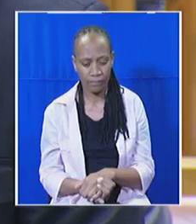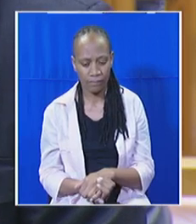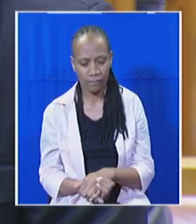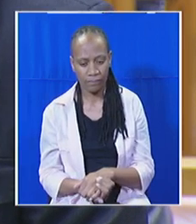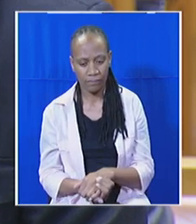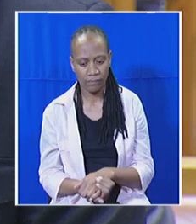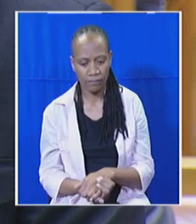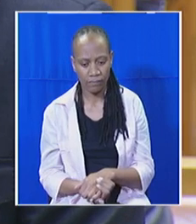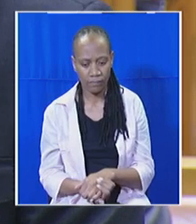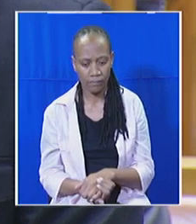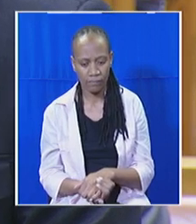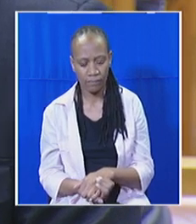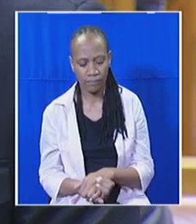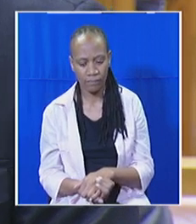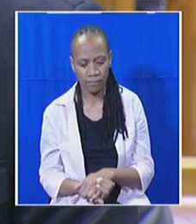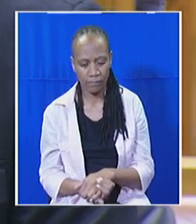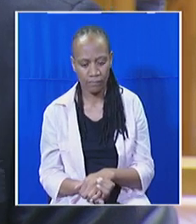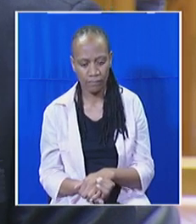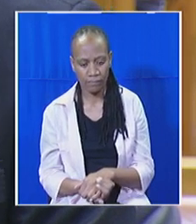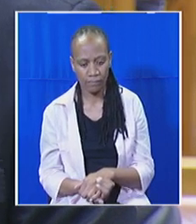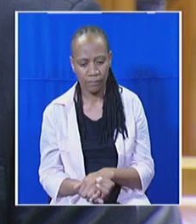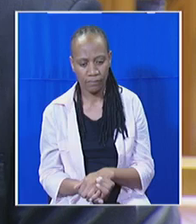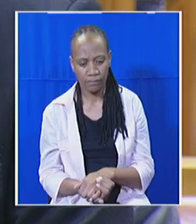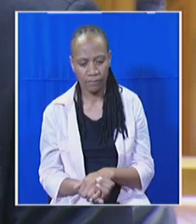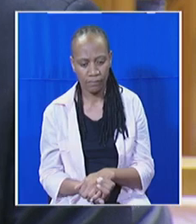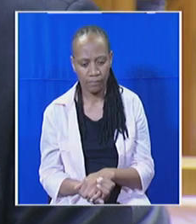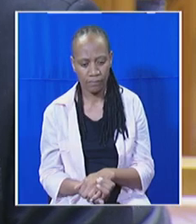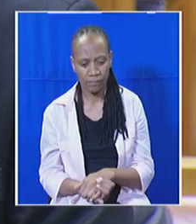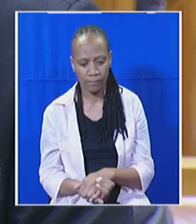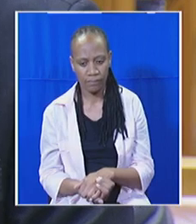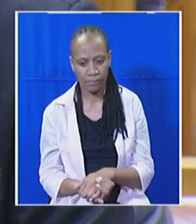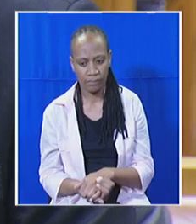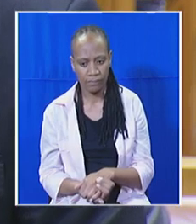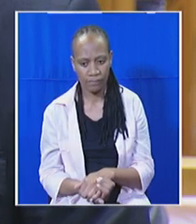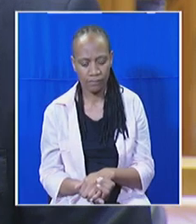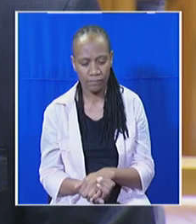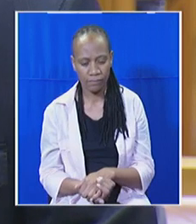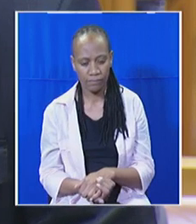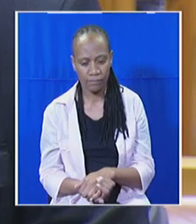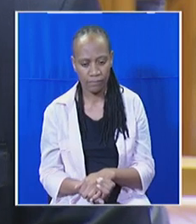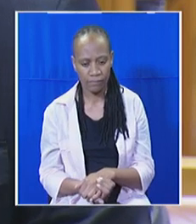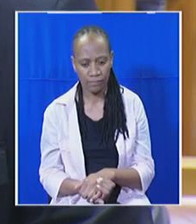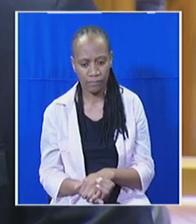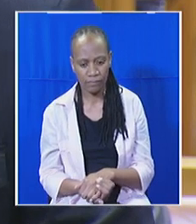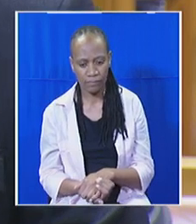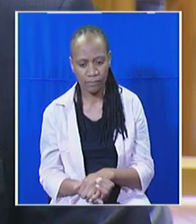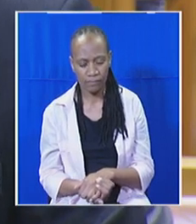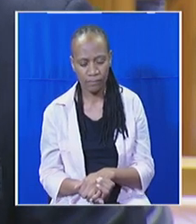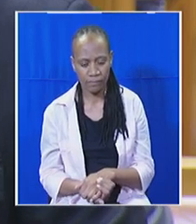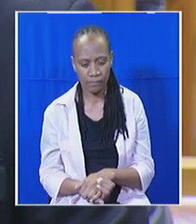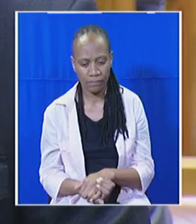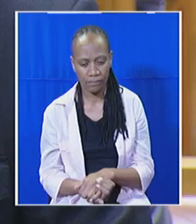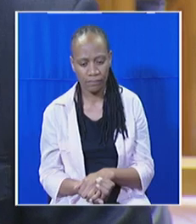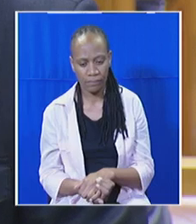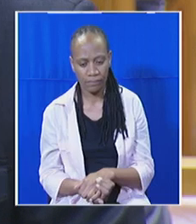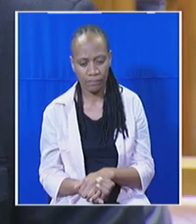labo abakwaziyo ukuthi batholakale ngaleso sikhathi siyagcizelela lokho ngoba kuyona yonke iminyango